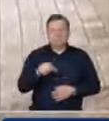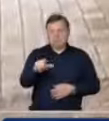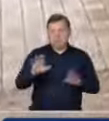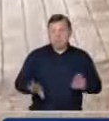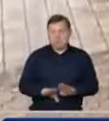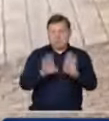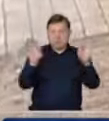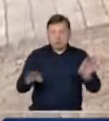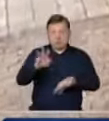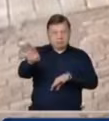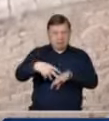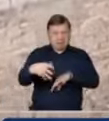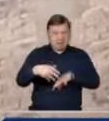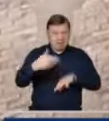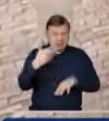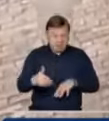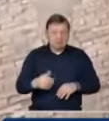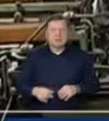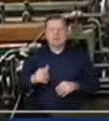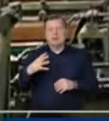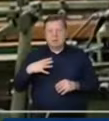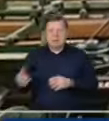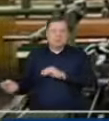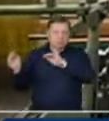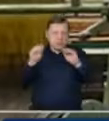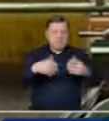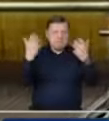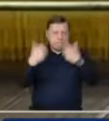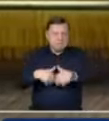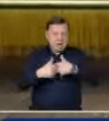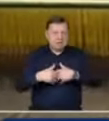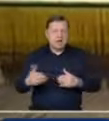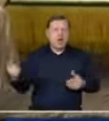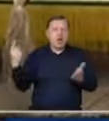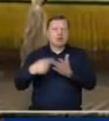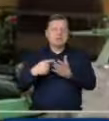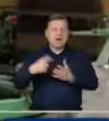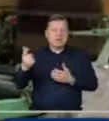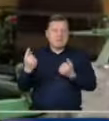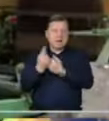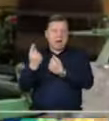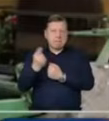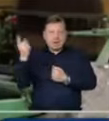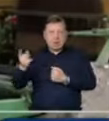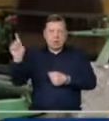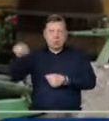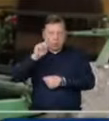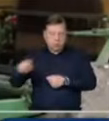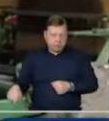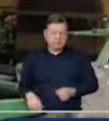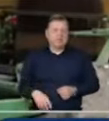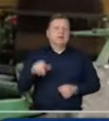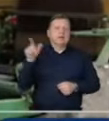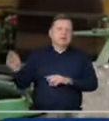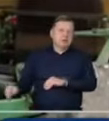Muzeum Liniarstwa śrubka po śrubce udało się przenieść gigantyczne maszyny z ostatniej fabryki żakardów w kraju. Najpierw trzeba było ten historyczny park